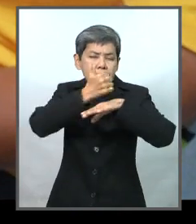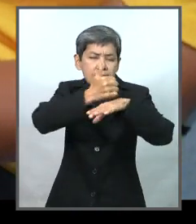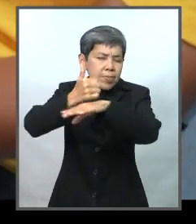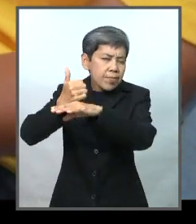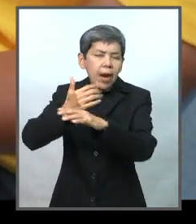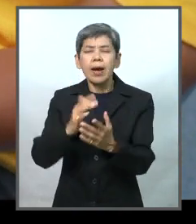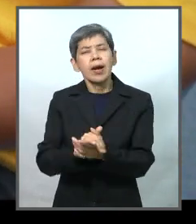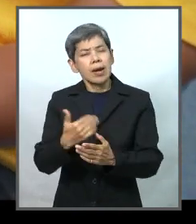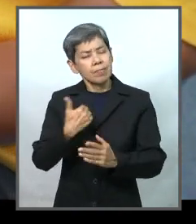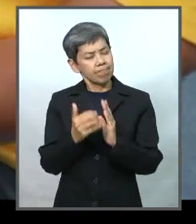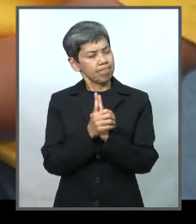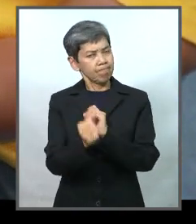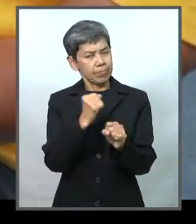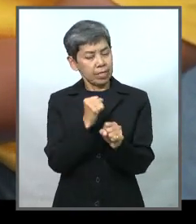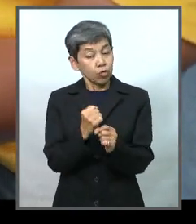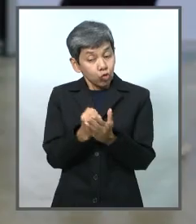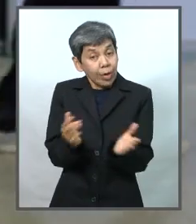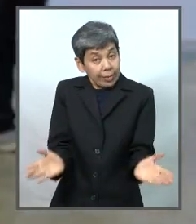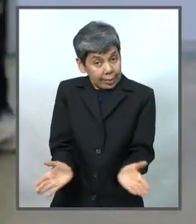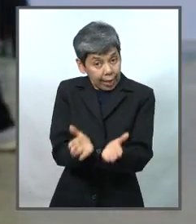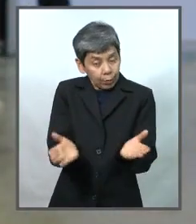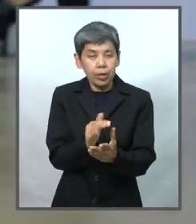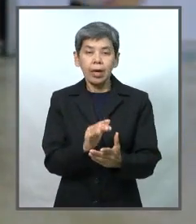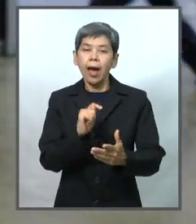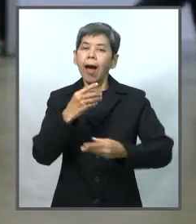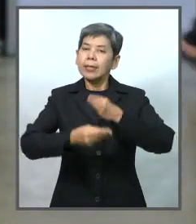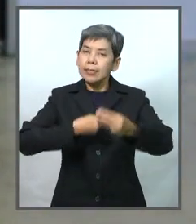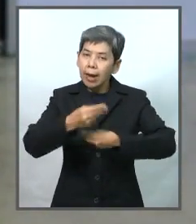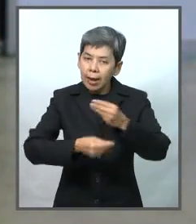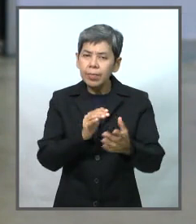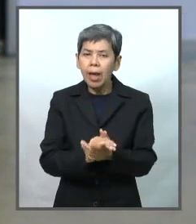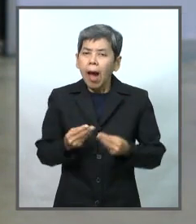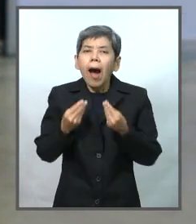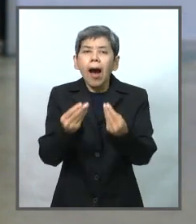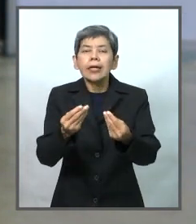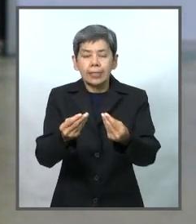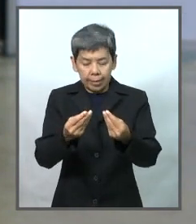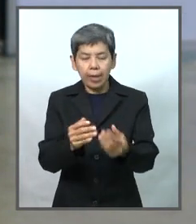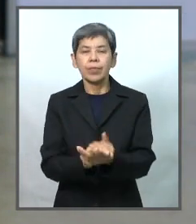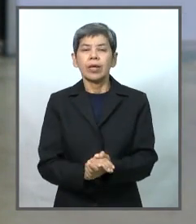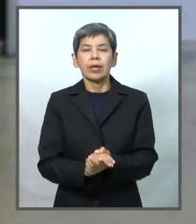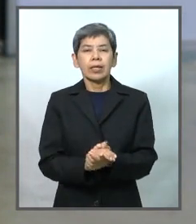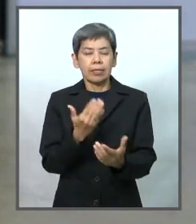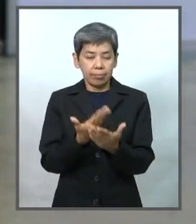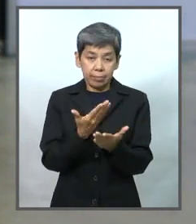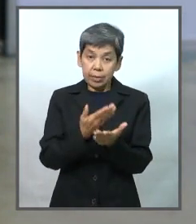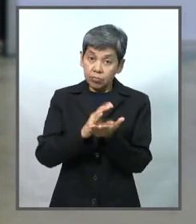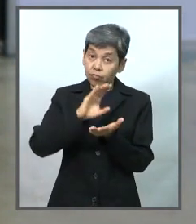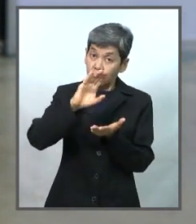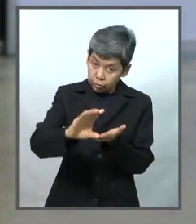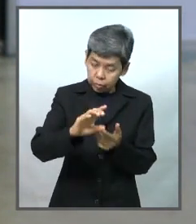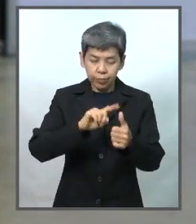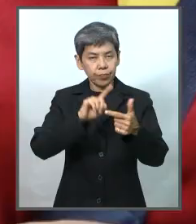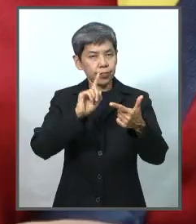ที่มีความสามารถที่จะสนับสนุนการตลาดอะไรเนี่ยค่ะให้เขานะคะตั้งแต่เงินทุนนะคะดูแล